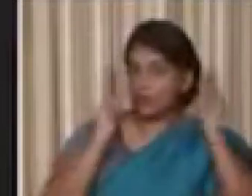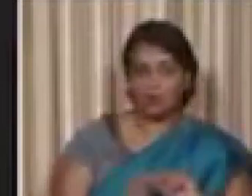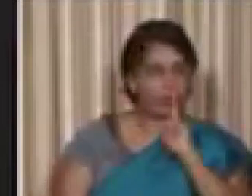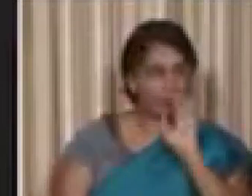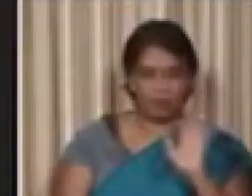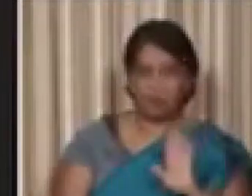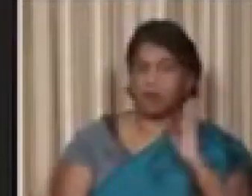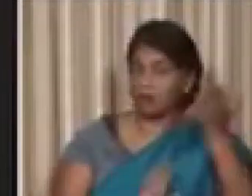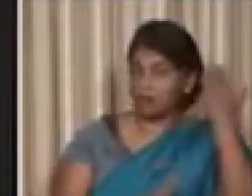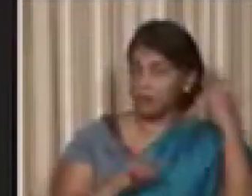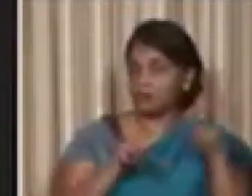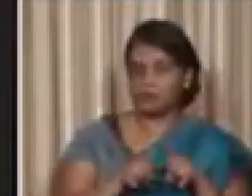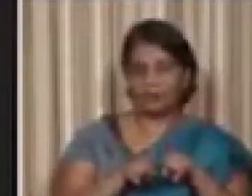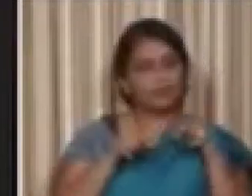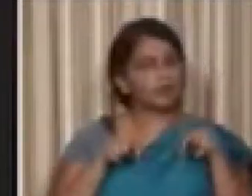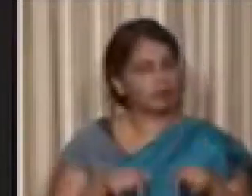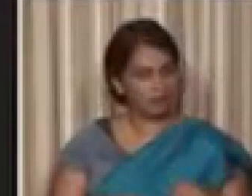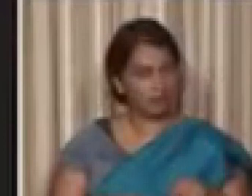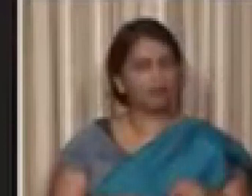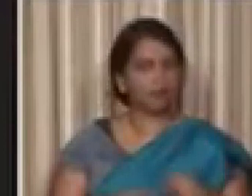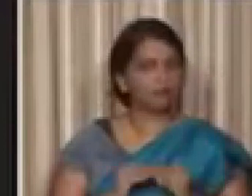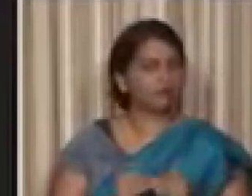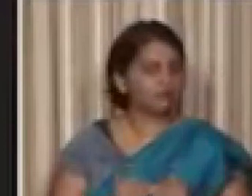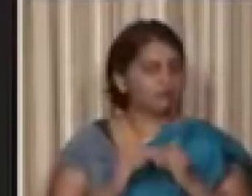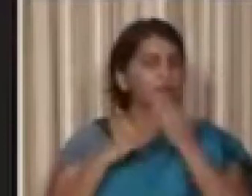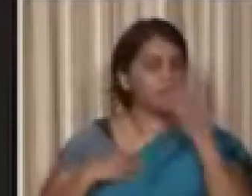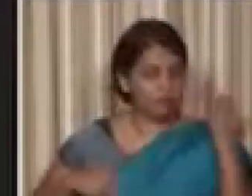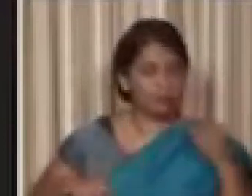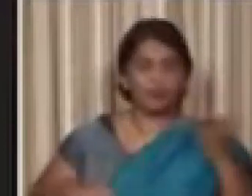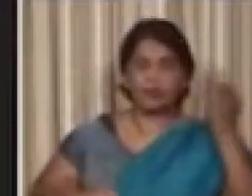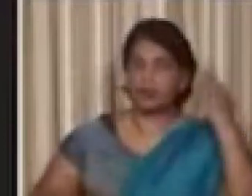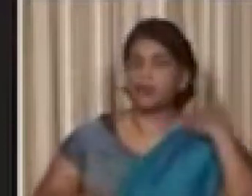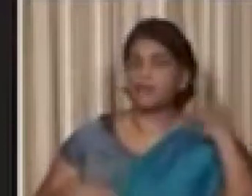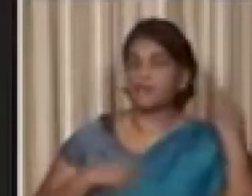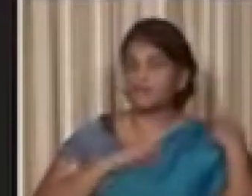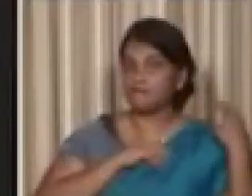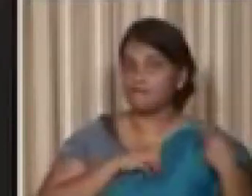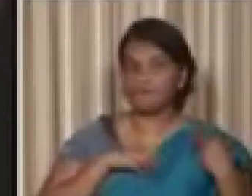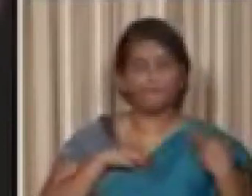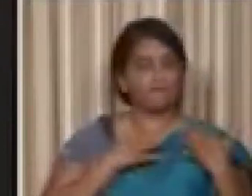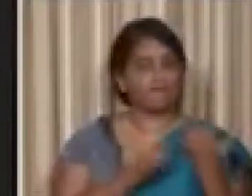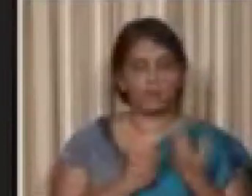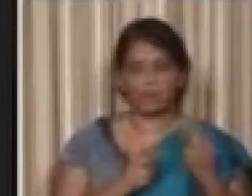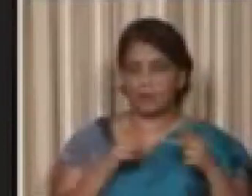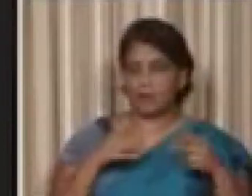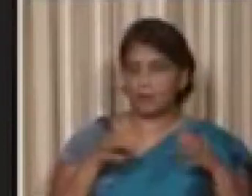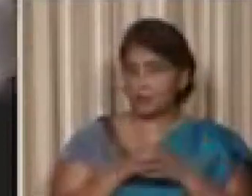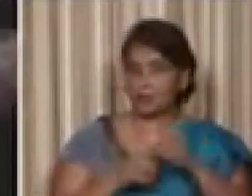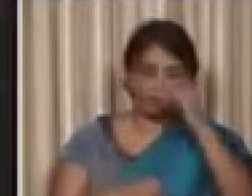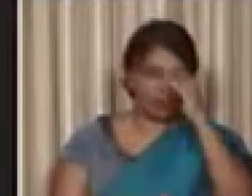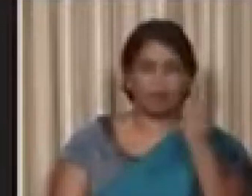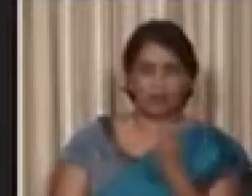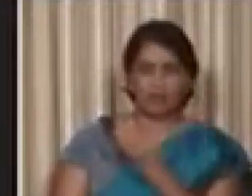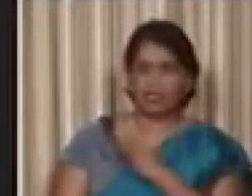හැබැයි එදා තිබුණු තත්ත්වයත් එක්ක බැලුවම අද මේ තත්ත්වයට ගේන්න පුළුවන් වුණා. එදා වගකීම් බාරගත්තේ නැහැ පක්ෂ නායකයෝ. දෙතුන්